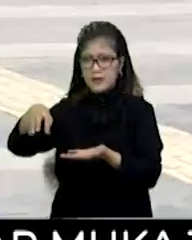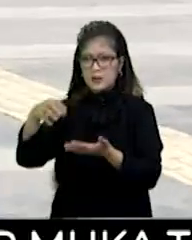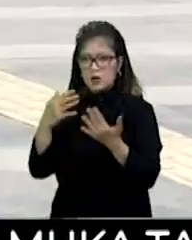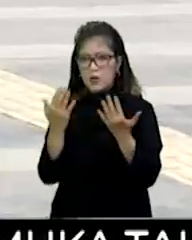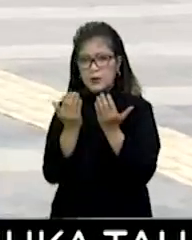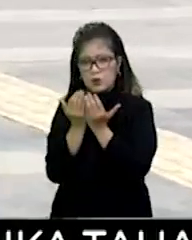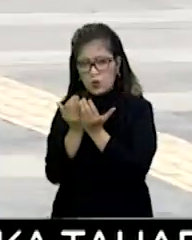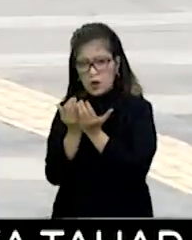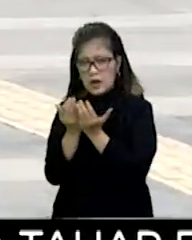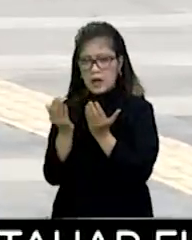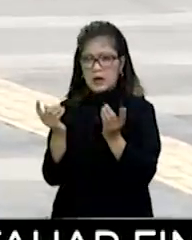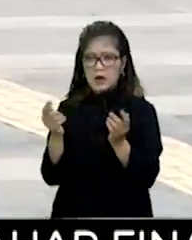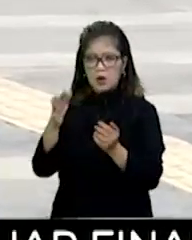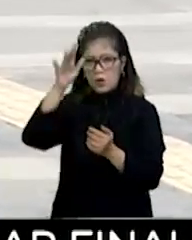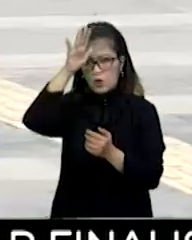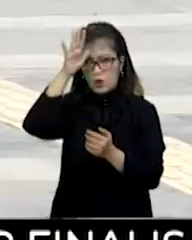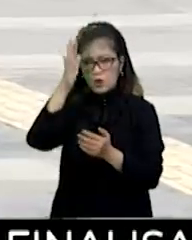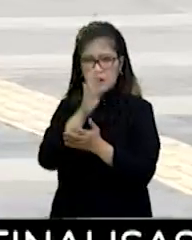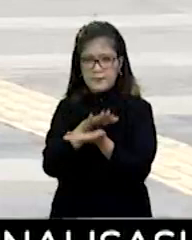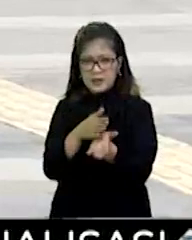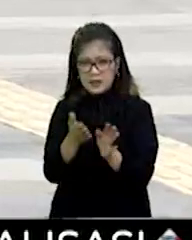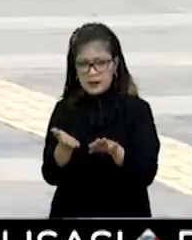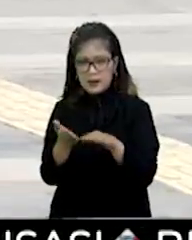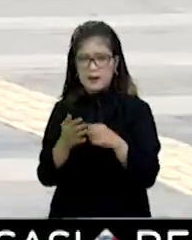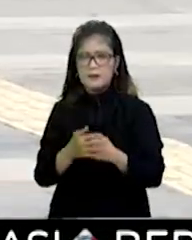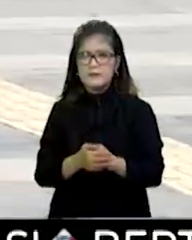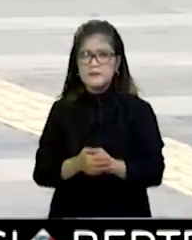di sekolah-sekolah untuk mencegah penyebaran COVID-19.